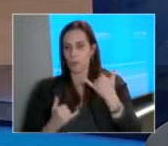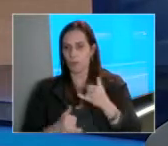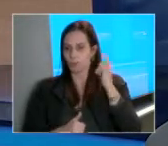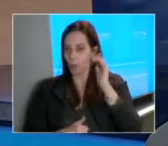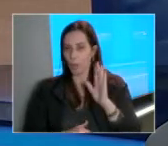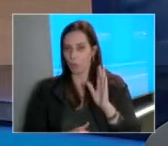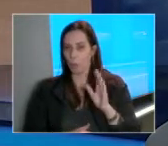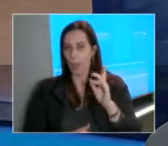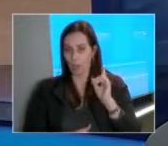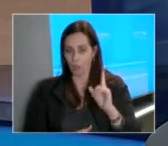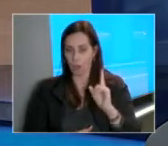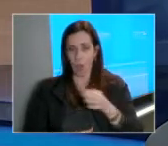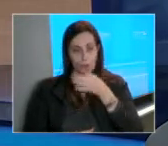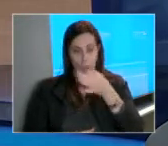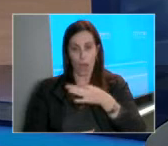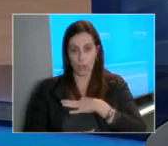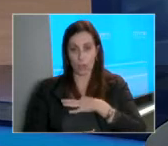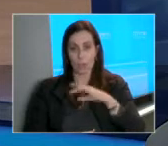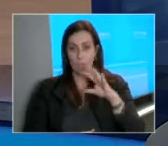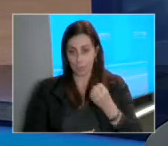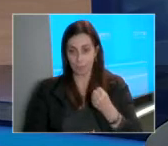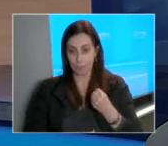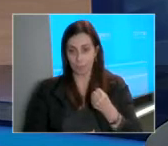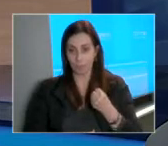שמענו אותם, אבל השאלה שלי זה האם